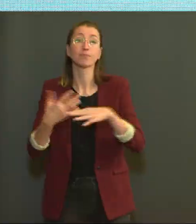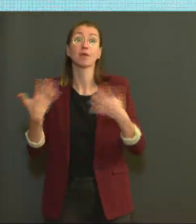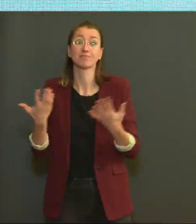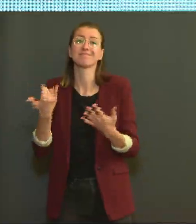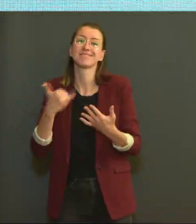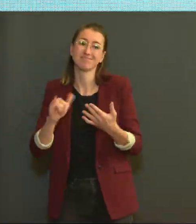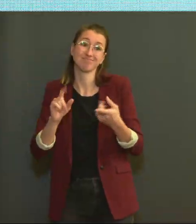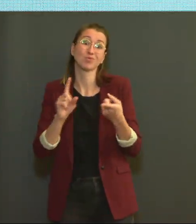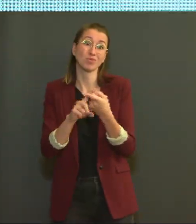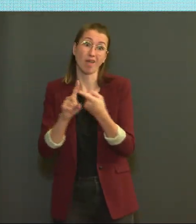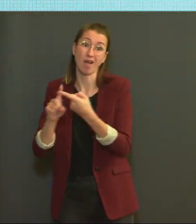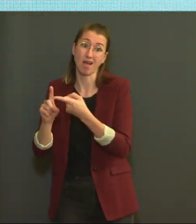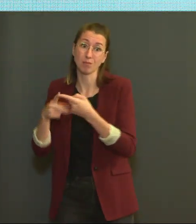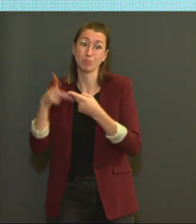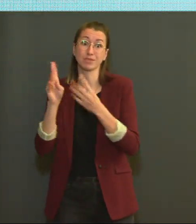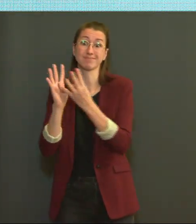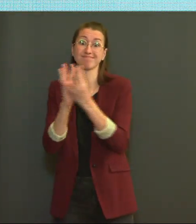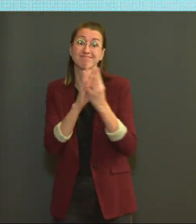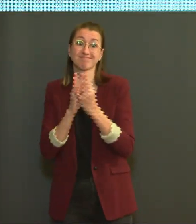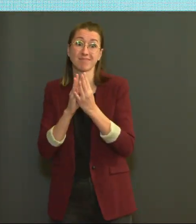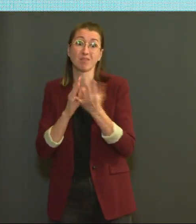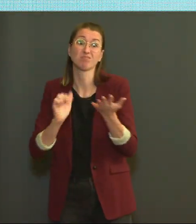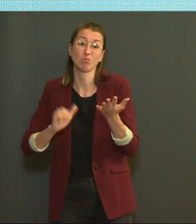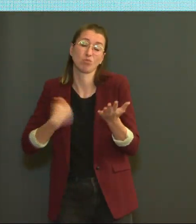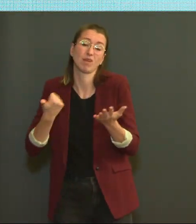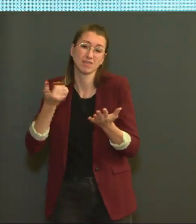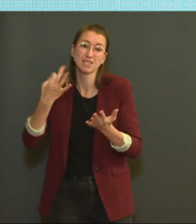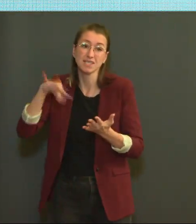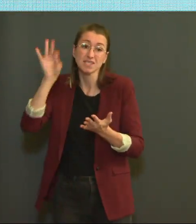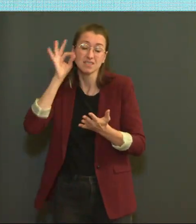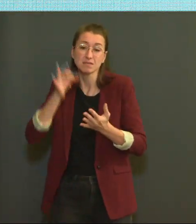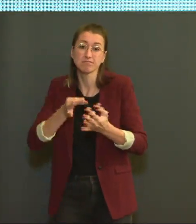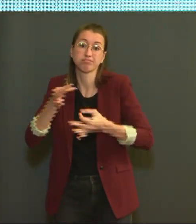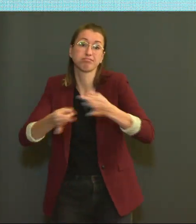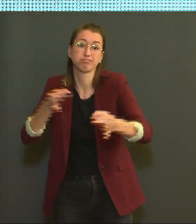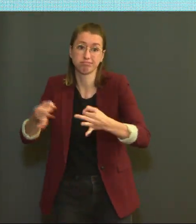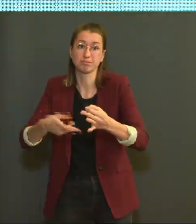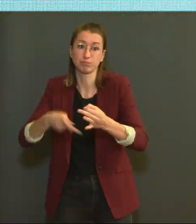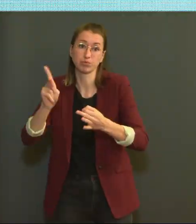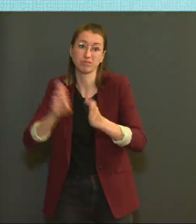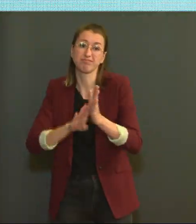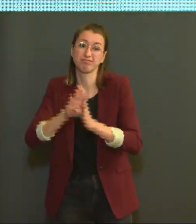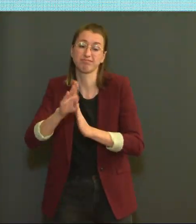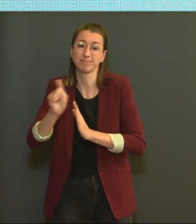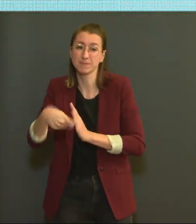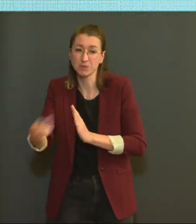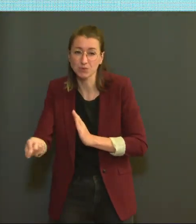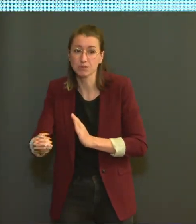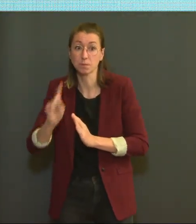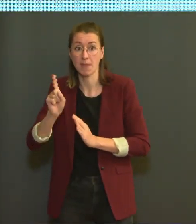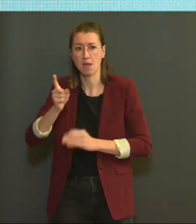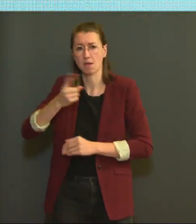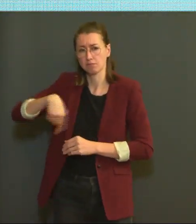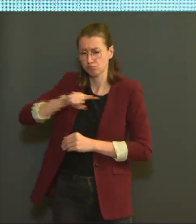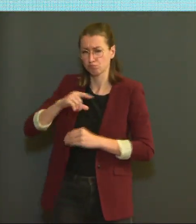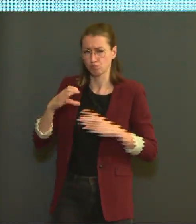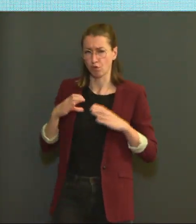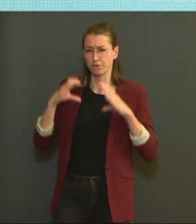propagation du virus. Mais nous faisons confiance aux étudiants qui comprennent